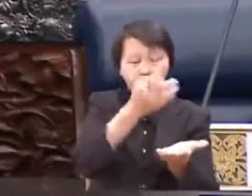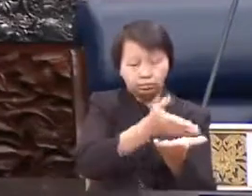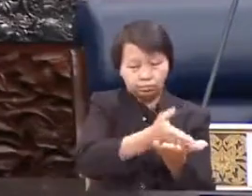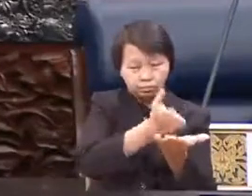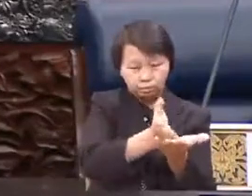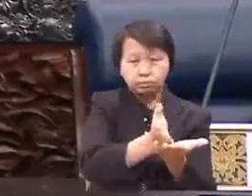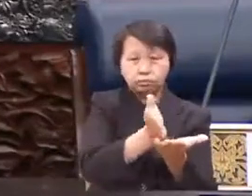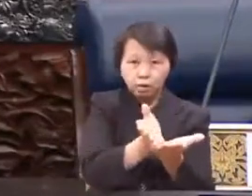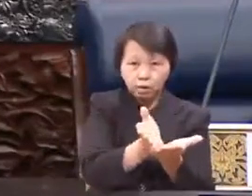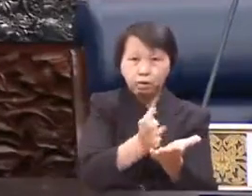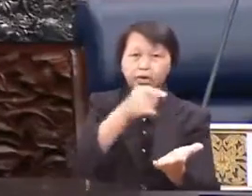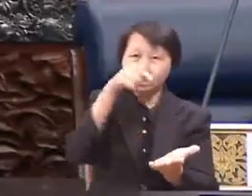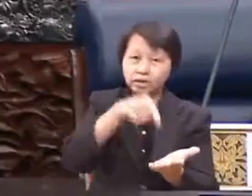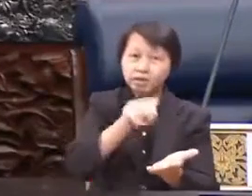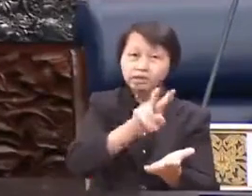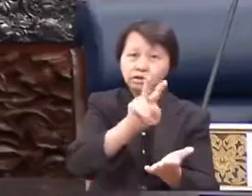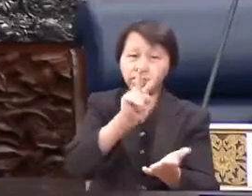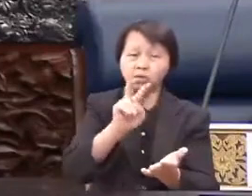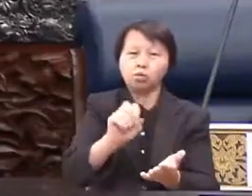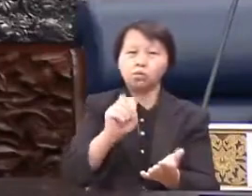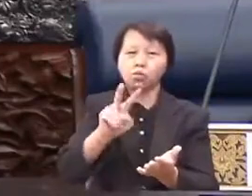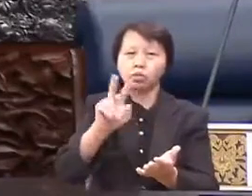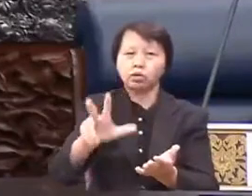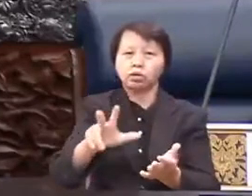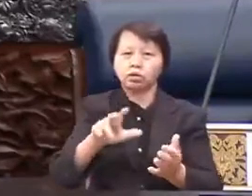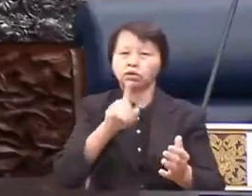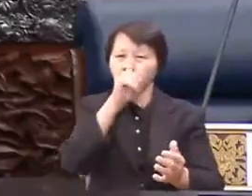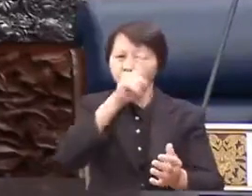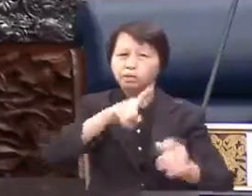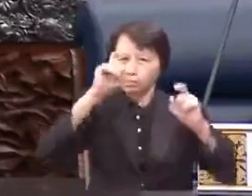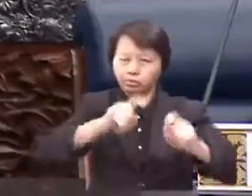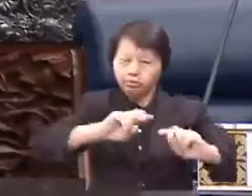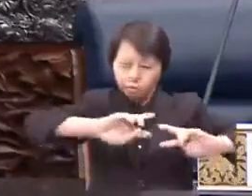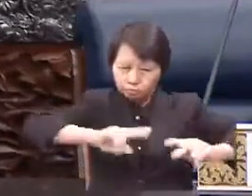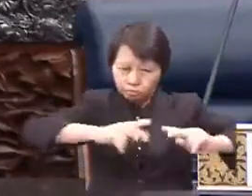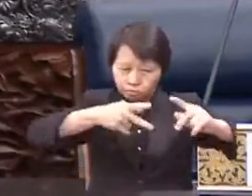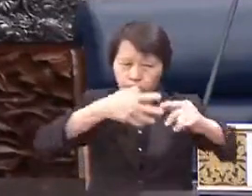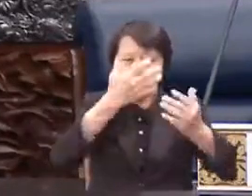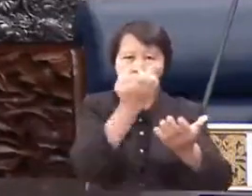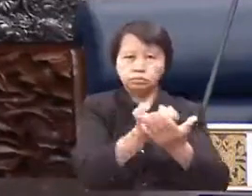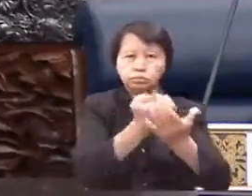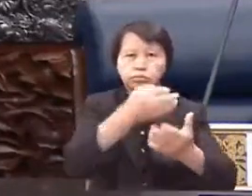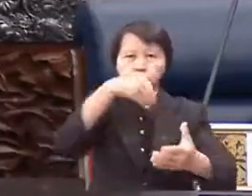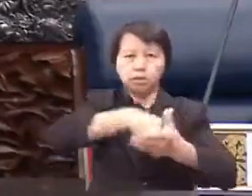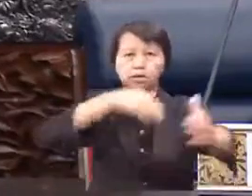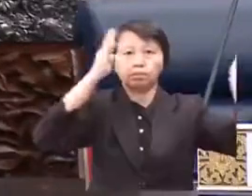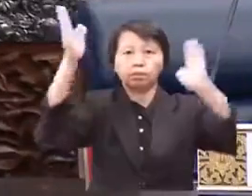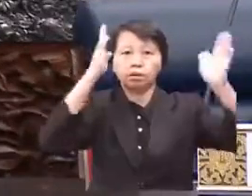sesuatu yang boleh melonjakkan pertumbuhan ekonomi dalam negara